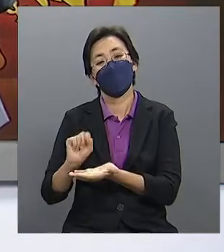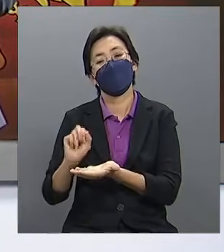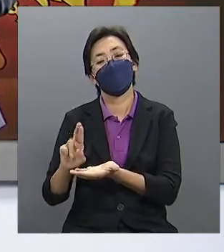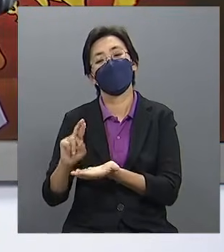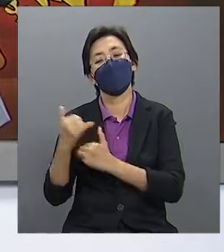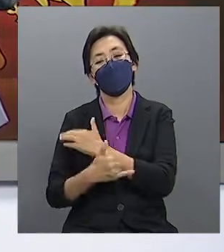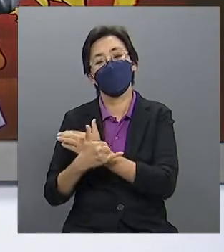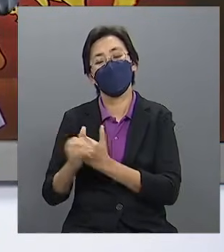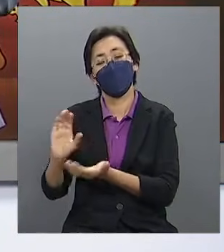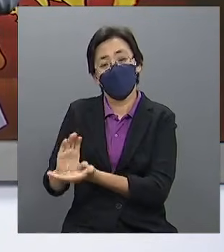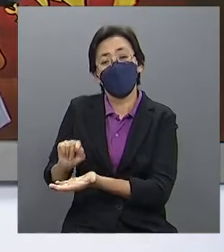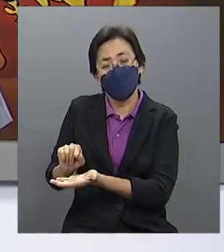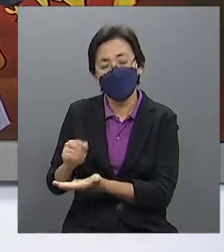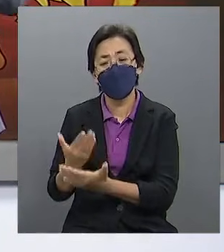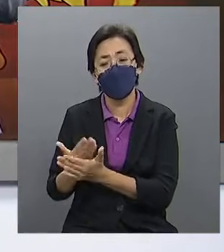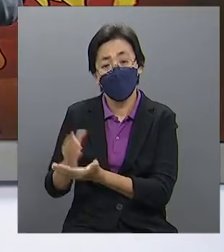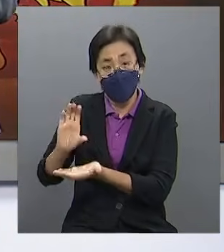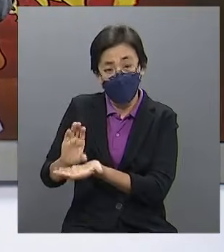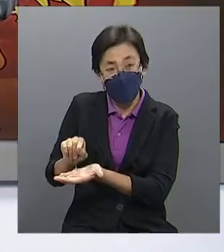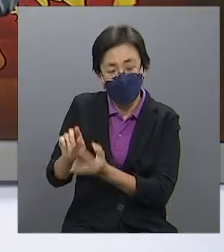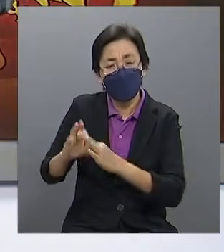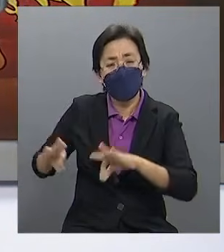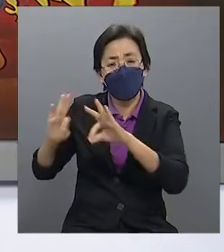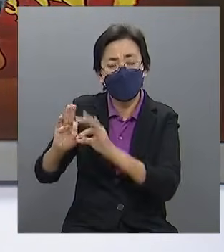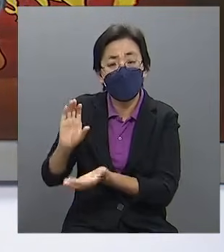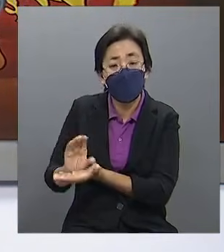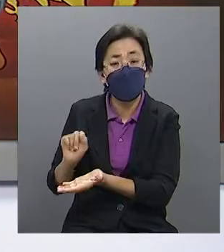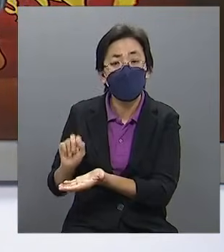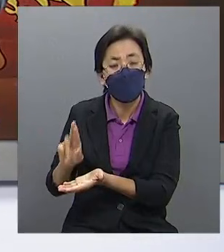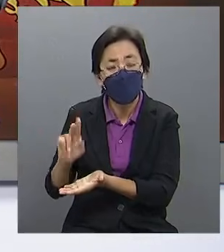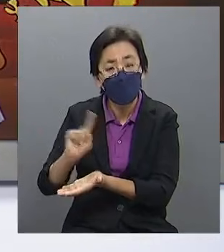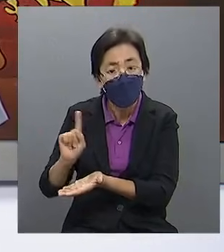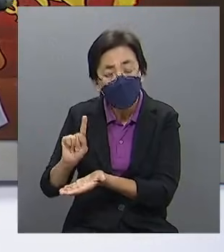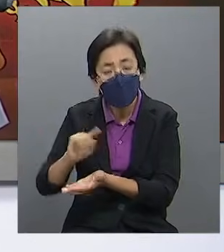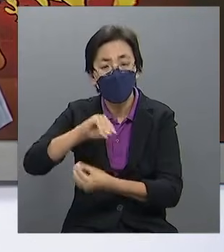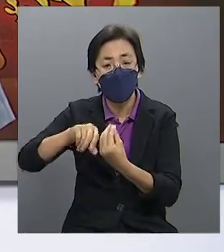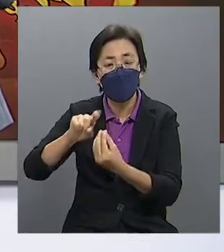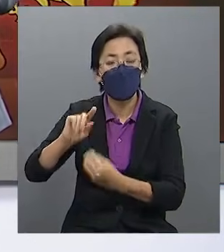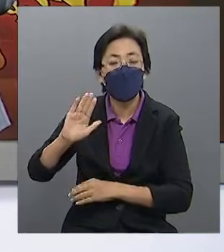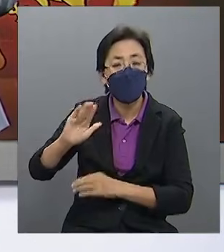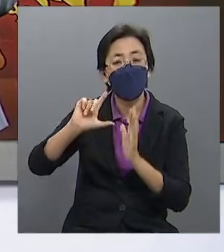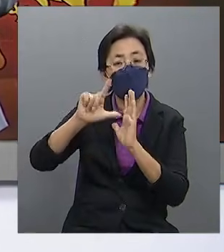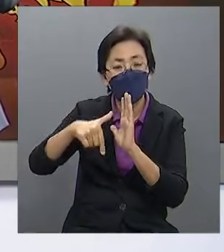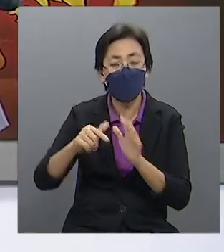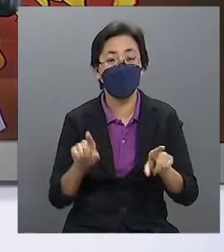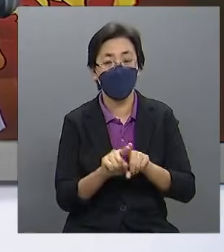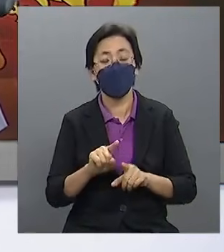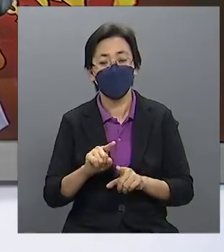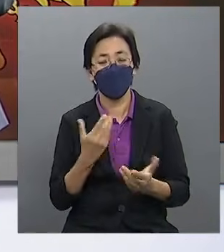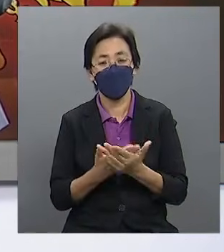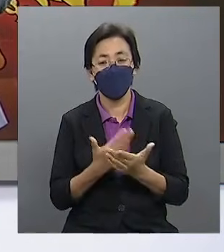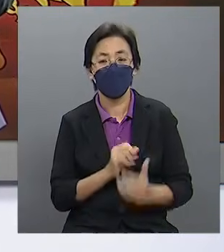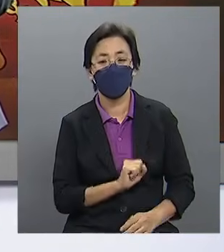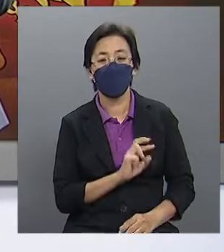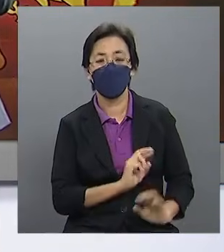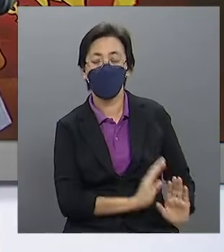งินทุนก้อนนี้มีความสำคัญเพราะเป็นตัวการันตีเสถียรภาพของระบบเศรษฐกิจเหมือนกับเรามีกระเป๋าเงินสำรองไว้ใช้จ่ายเมื่อจ